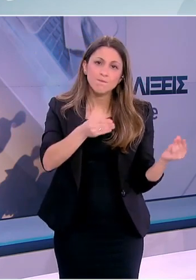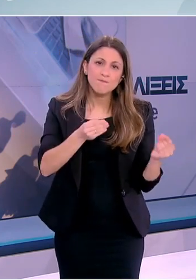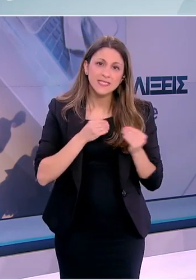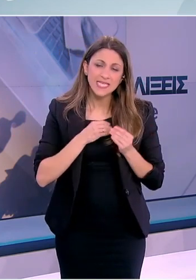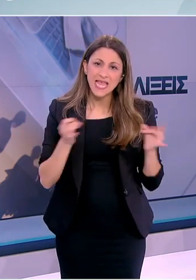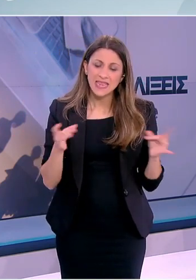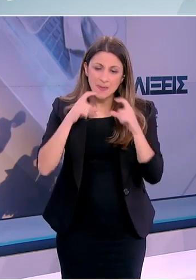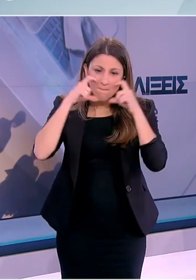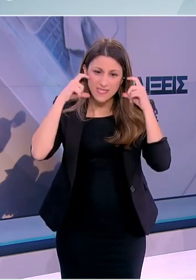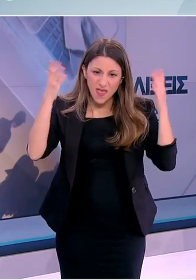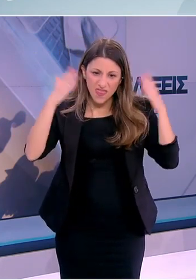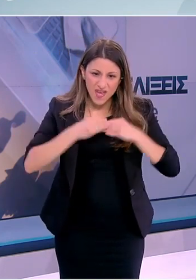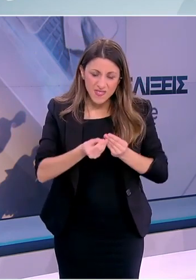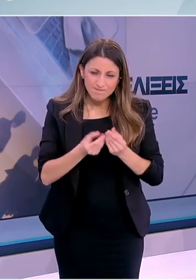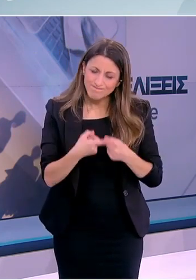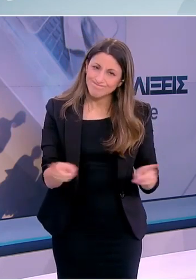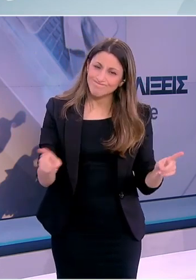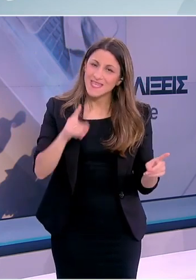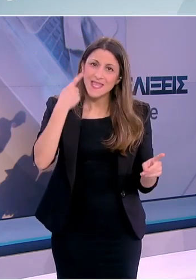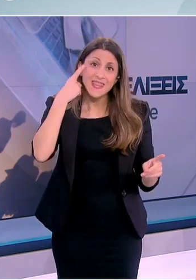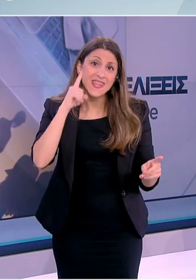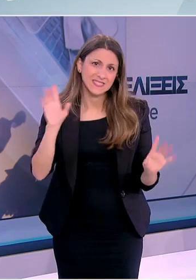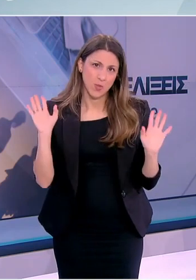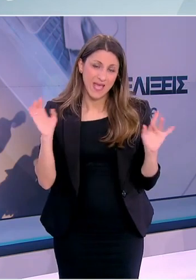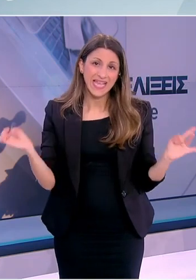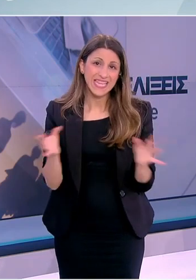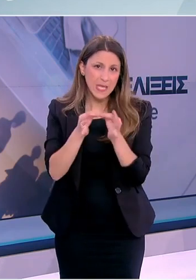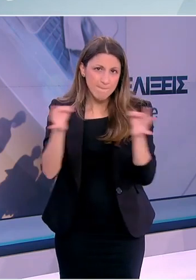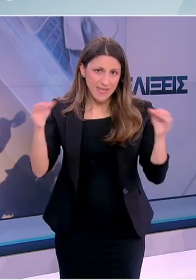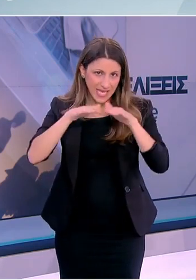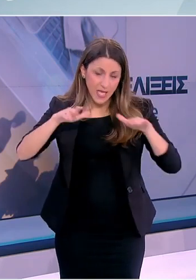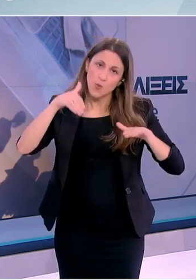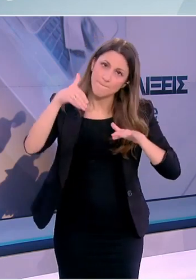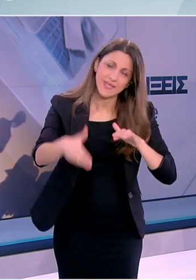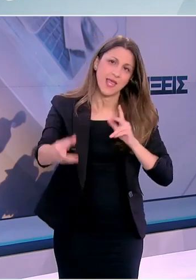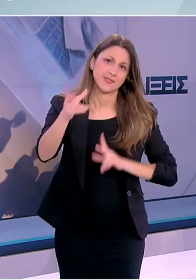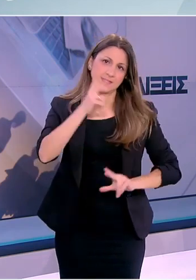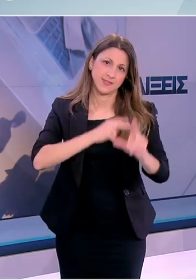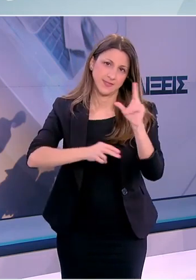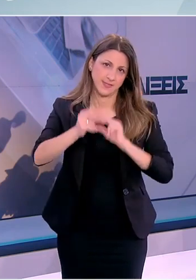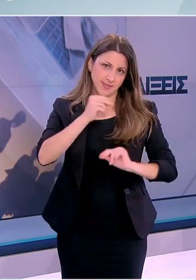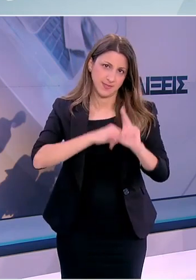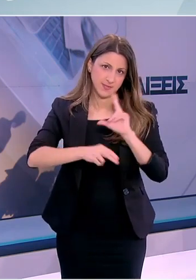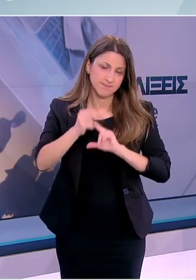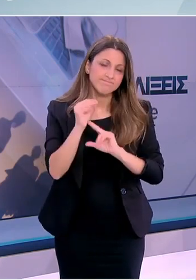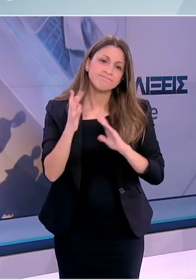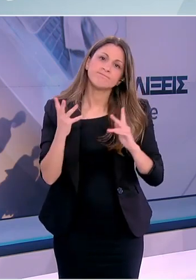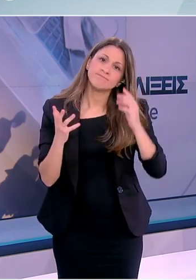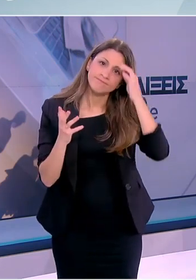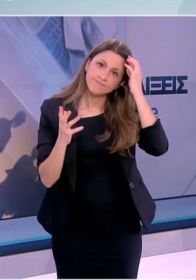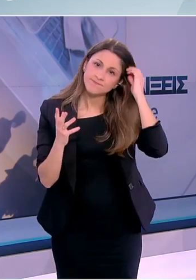μην εφαρμόζεται, και κάποιους άλλους πληθυσμούς. Θα ακούσετε γι' αυτό και ενδεχομένως να είναι ένα από τα